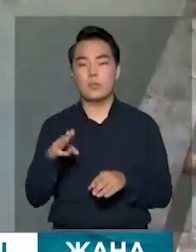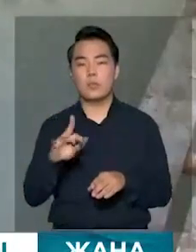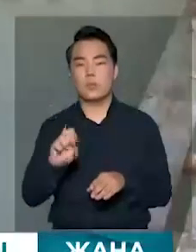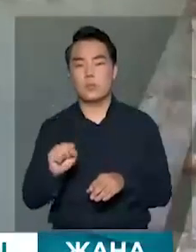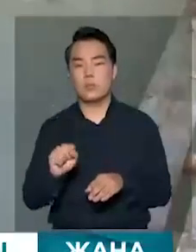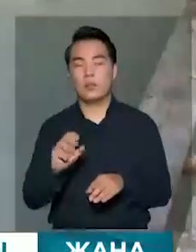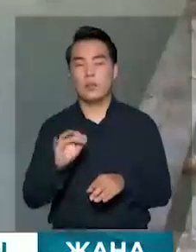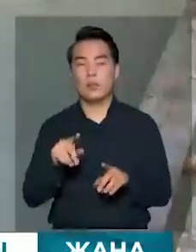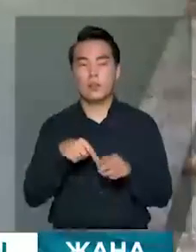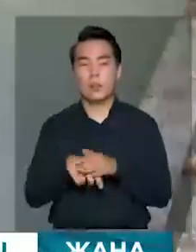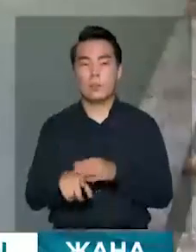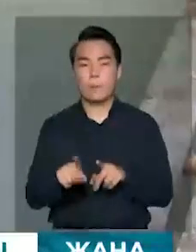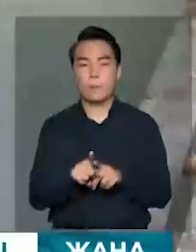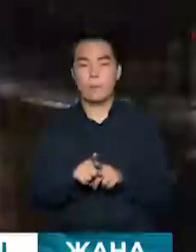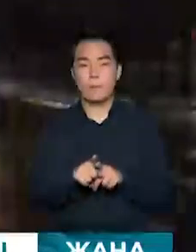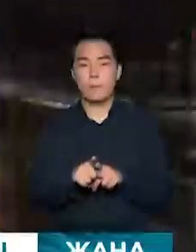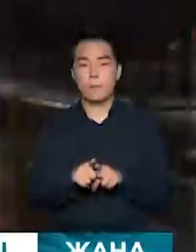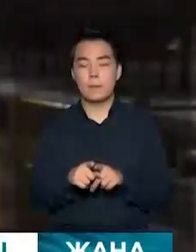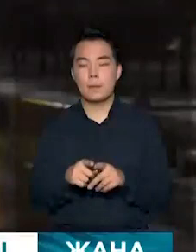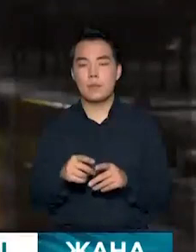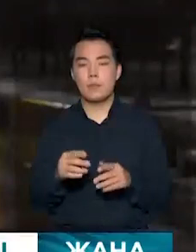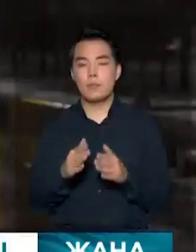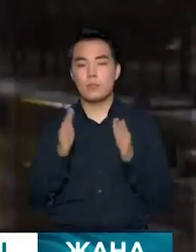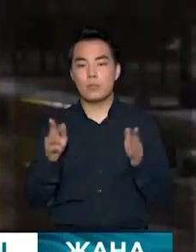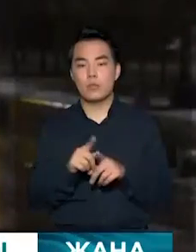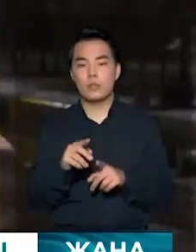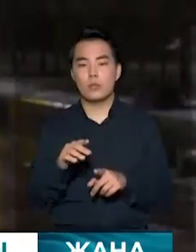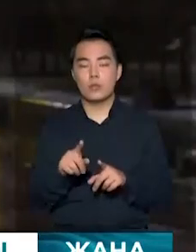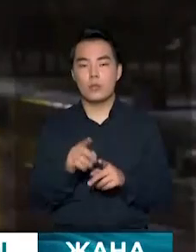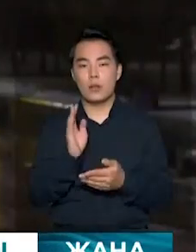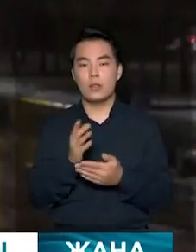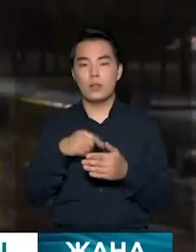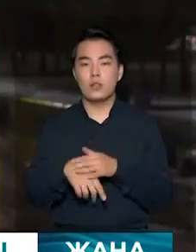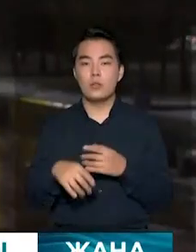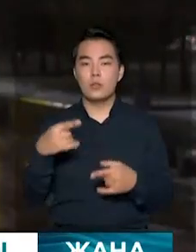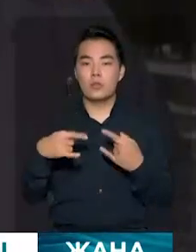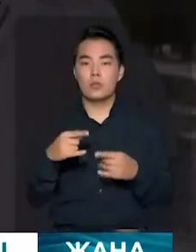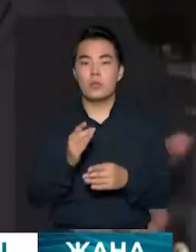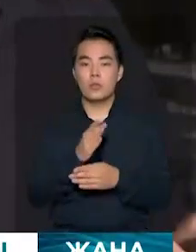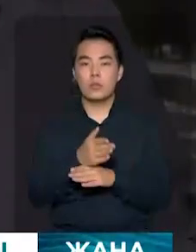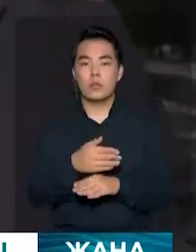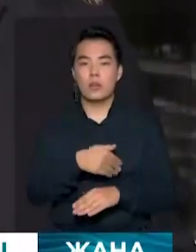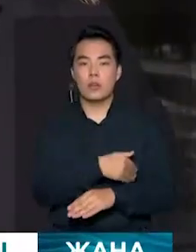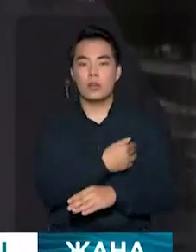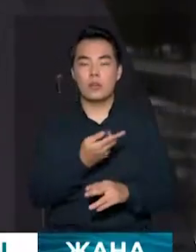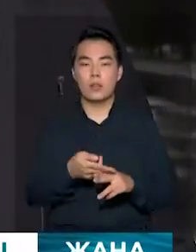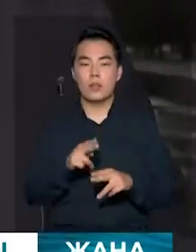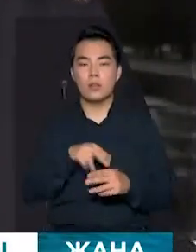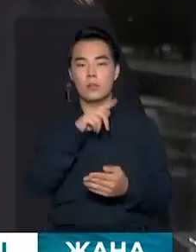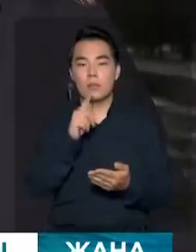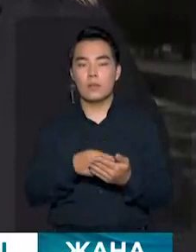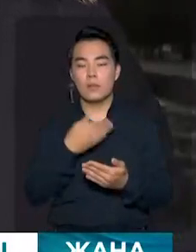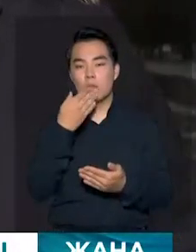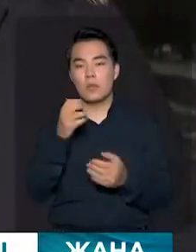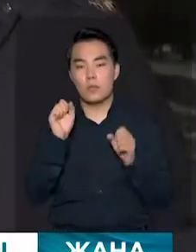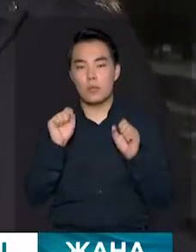Субсидия мәселесі өз алдына бір бөлек тақырып. Райхан, айтпақшы, студияға келген қонақтан осы мәселені сұрап алсаң